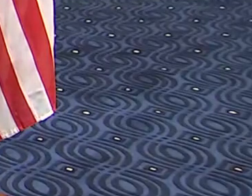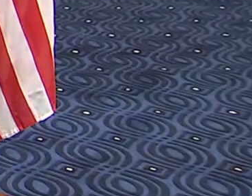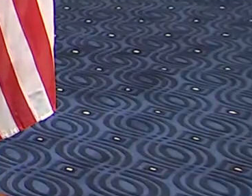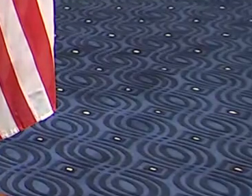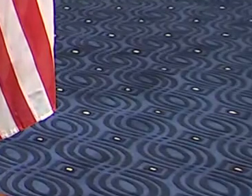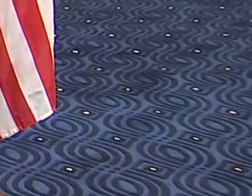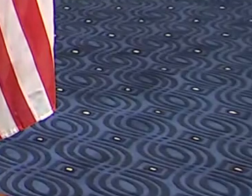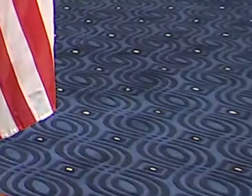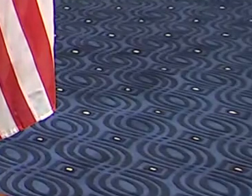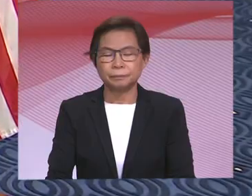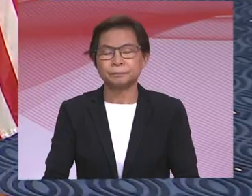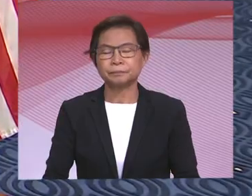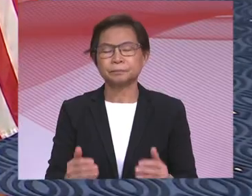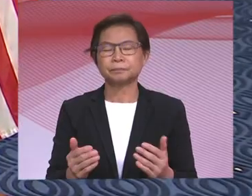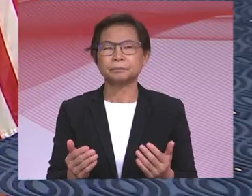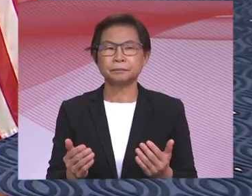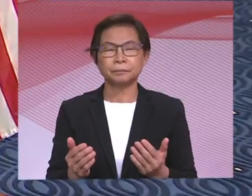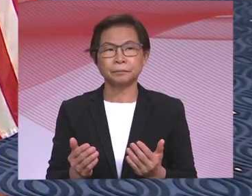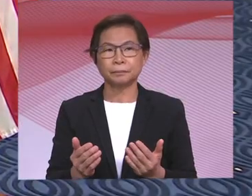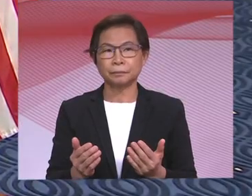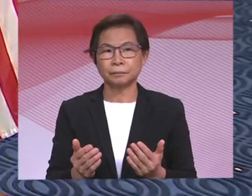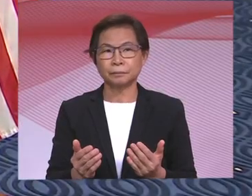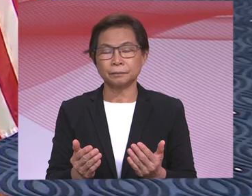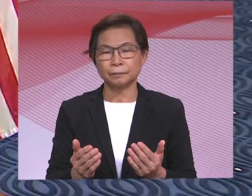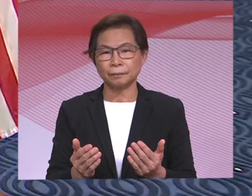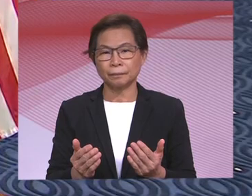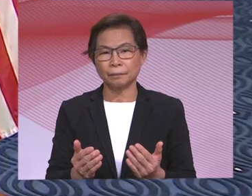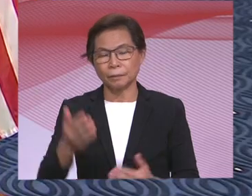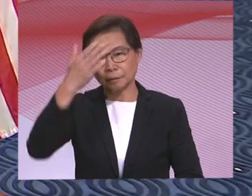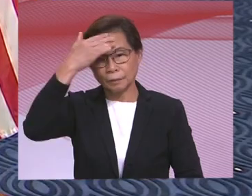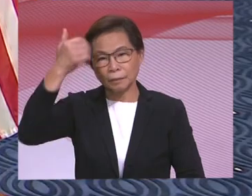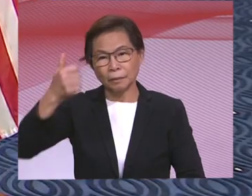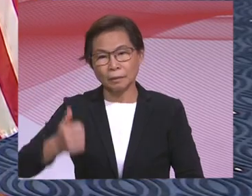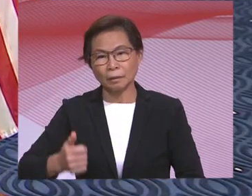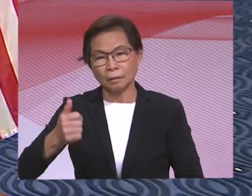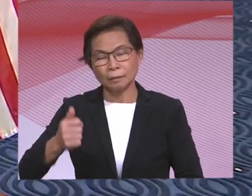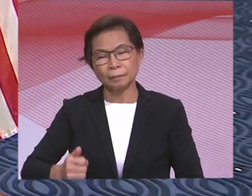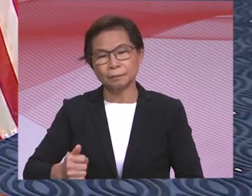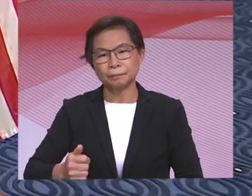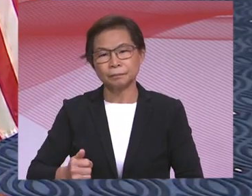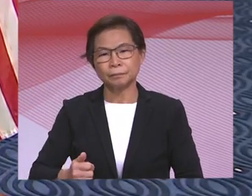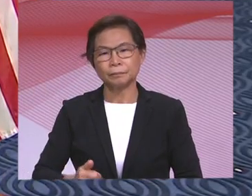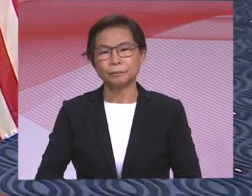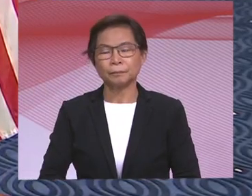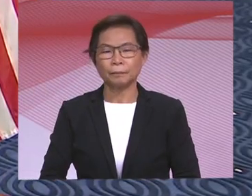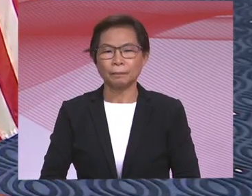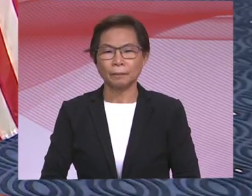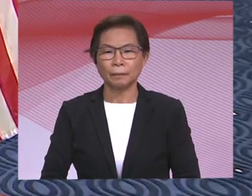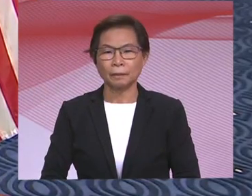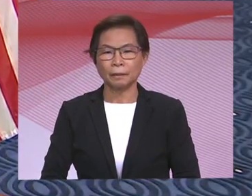Halo Bismillahirohmanirohim Assalamualaikum warahmatullahi wabarakatuh